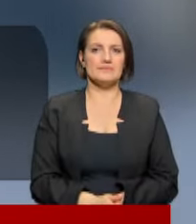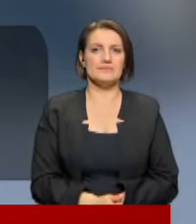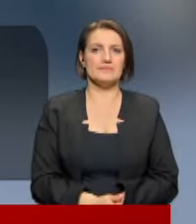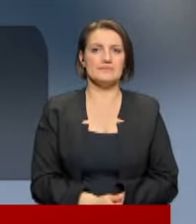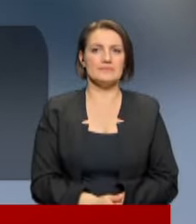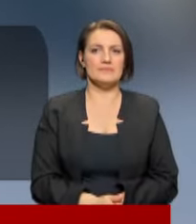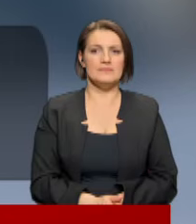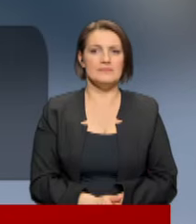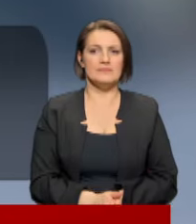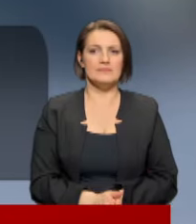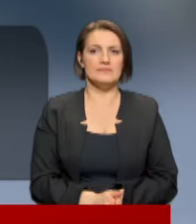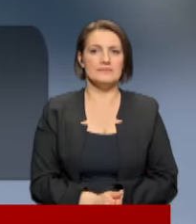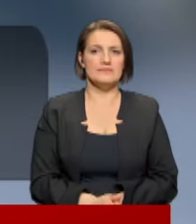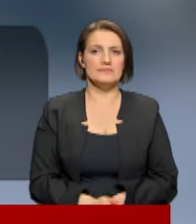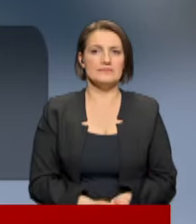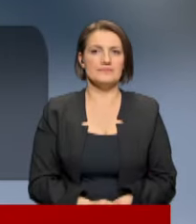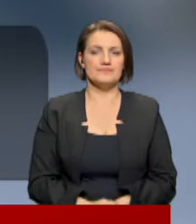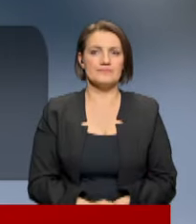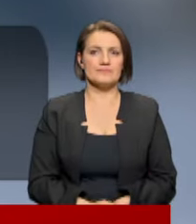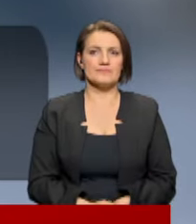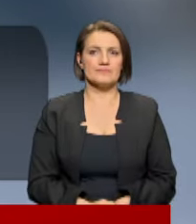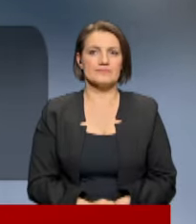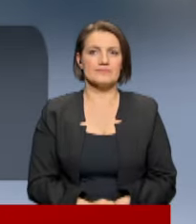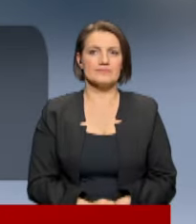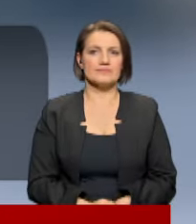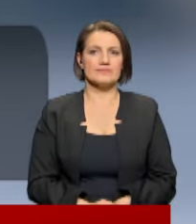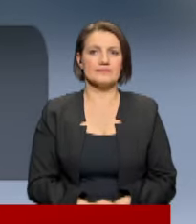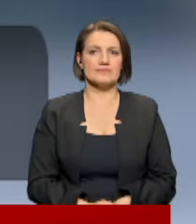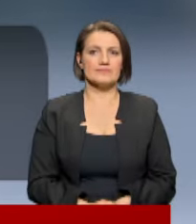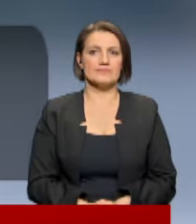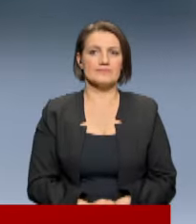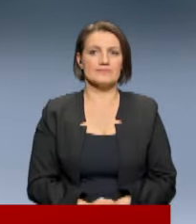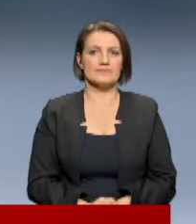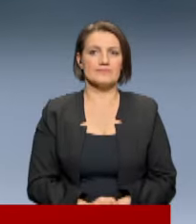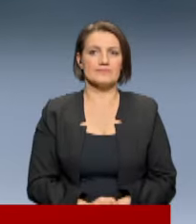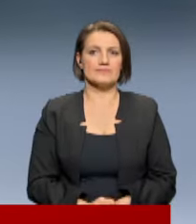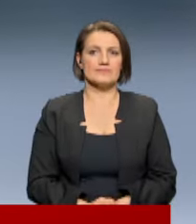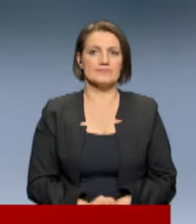belediye bünyesinde makam aracı kullanmasını istemiyoruz. Bu araçları da satacağız.